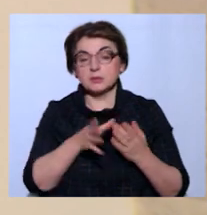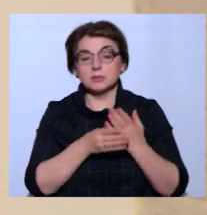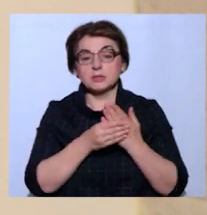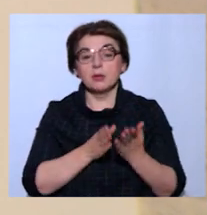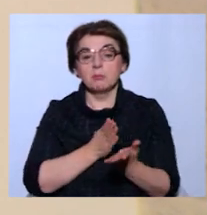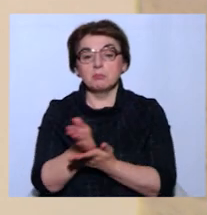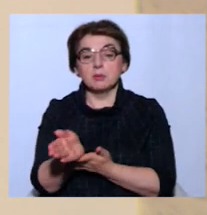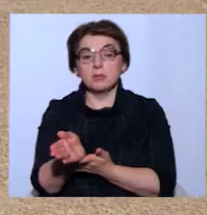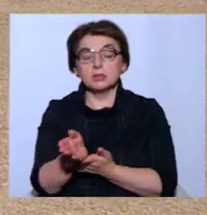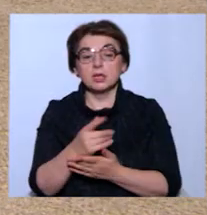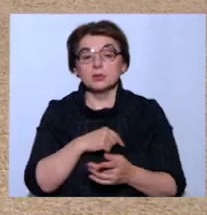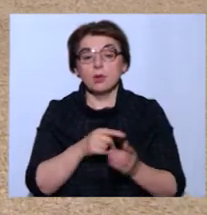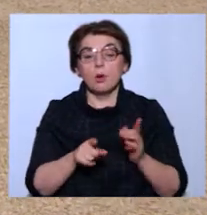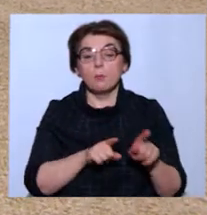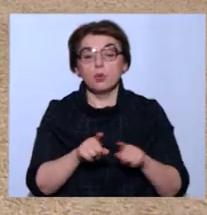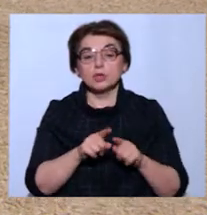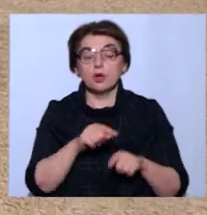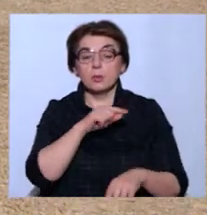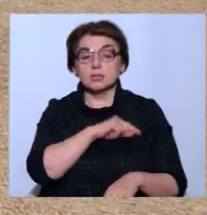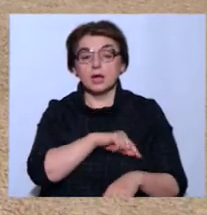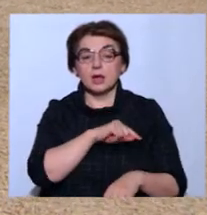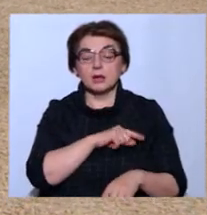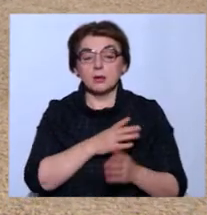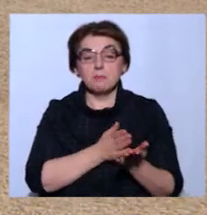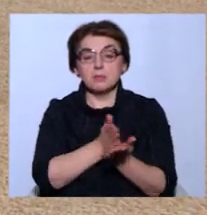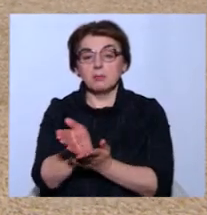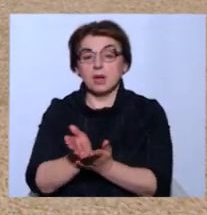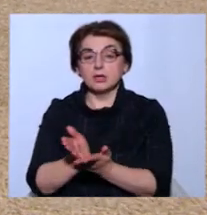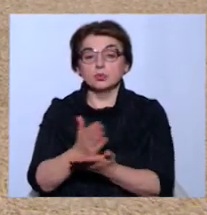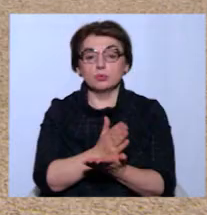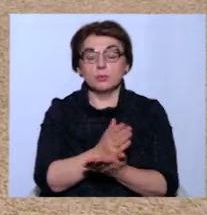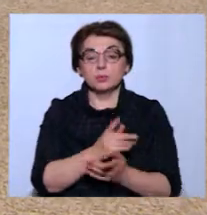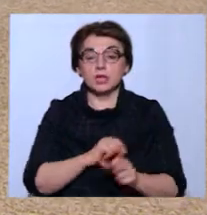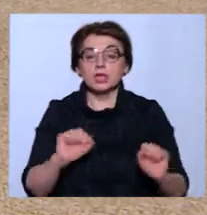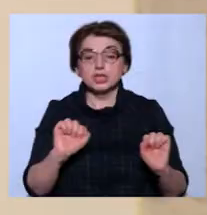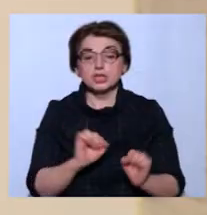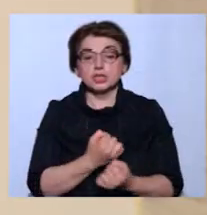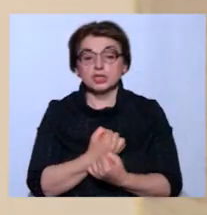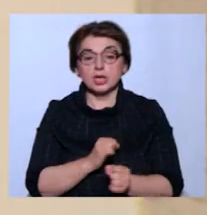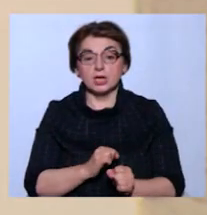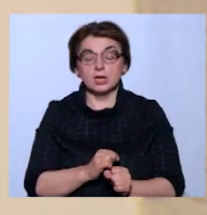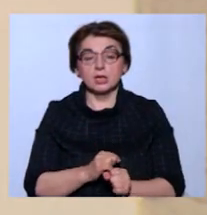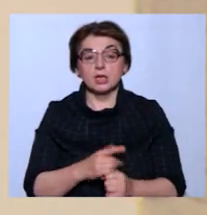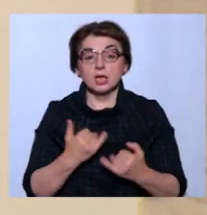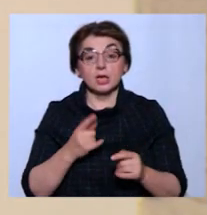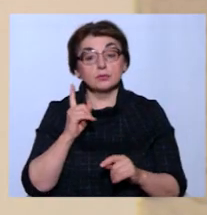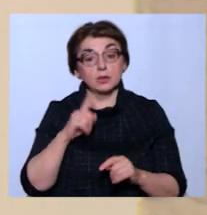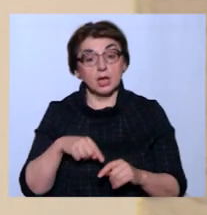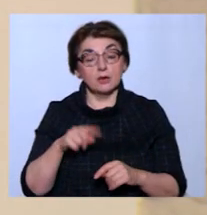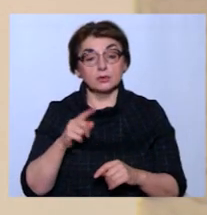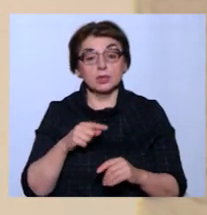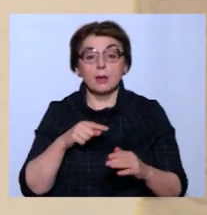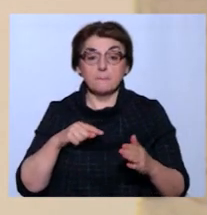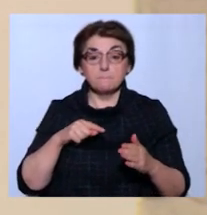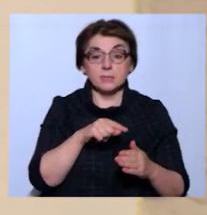სხეულის მიმართ და მოძრაობას ახასიათებს მიმართულება და სიჩქარე. ჩვენ ასევე აღვნიშნეთ, რომ